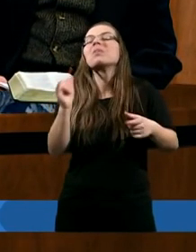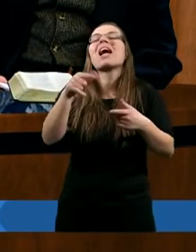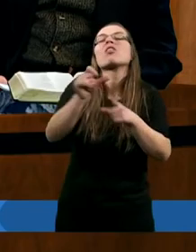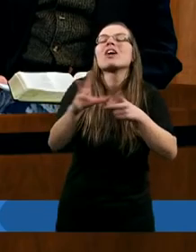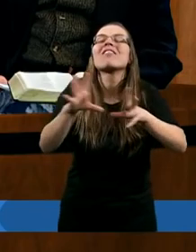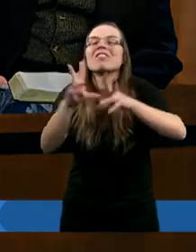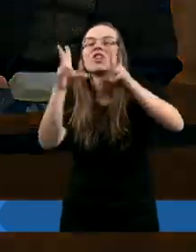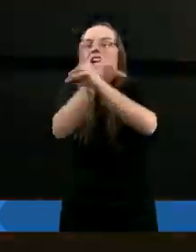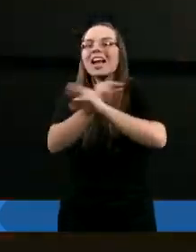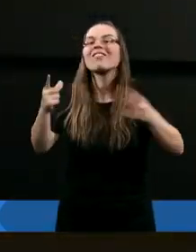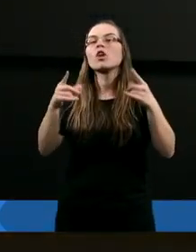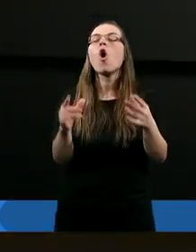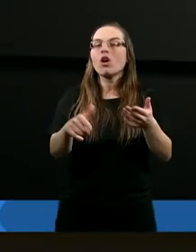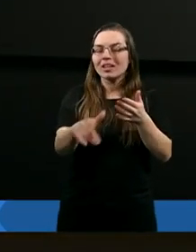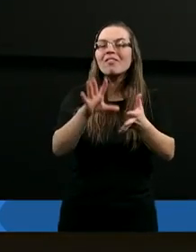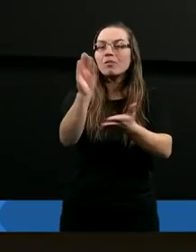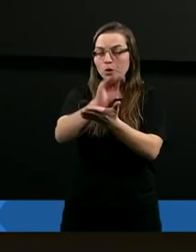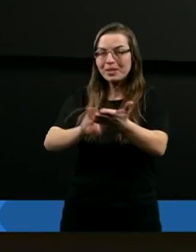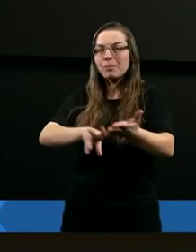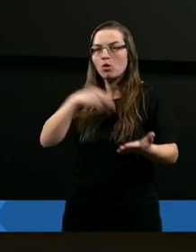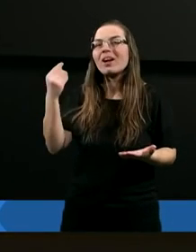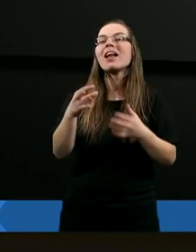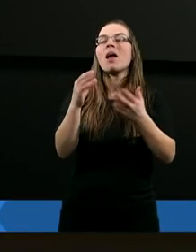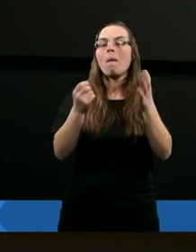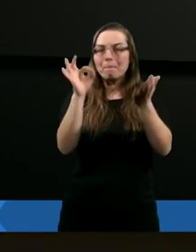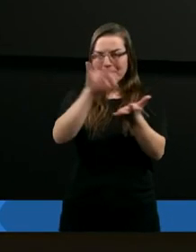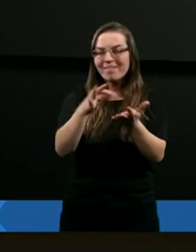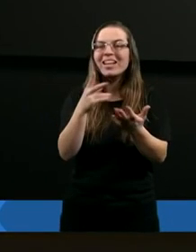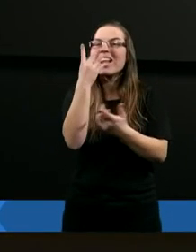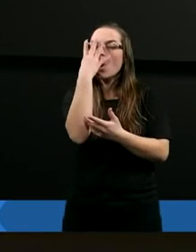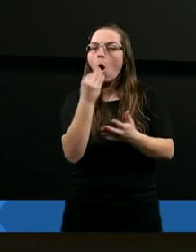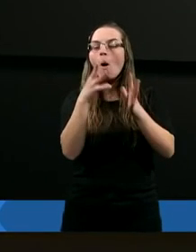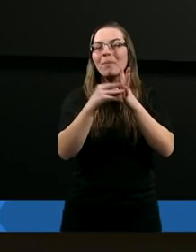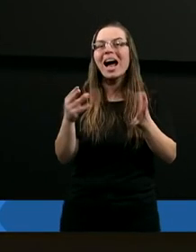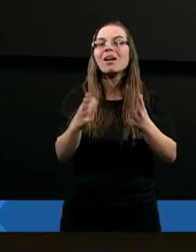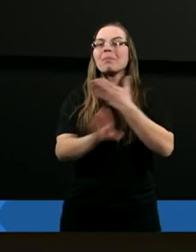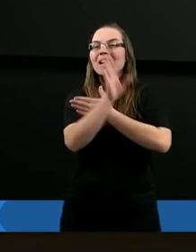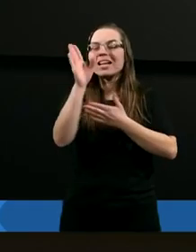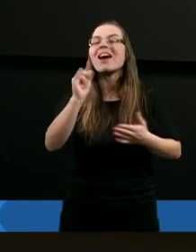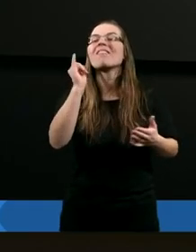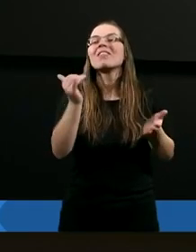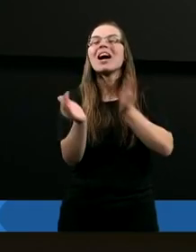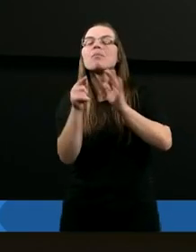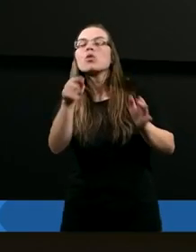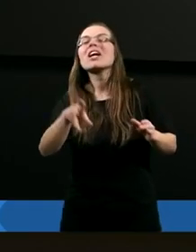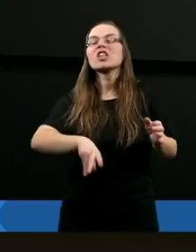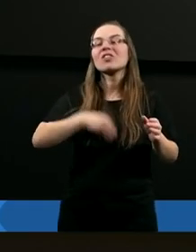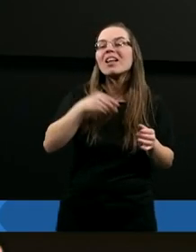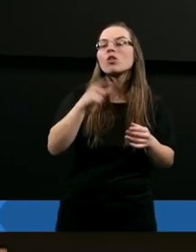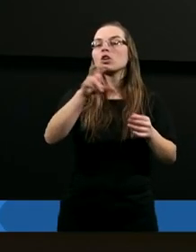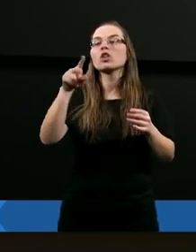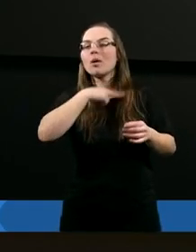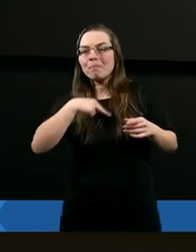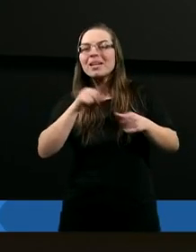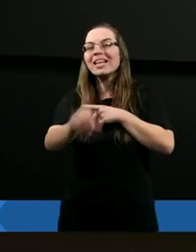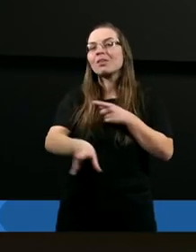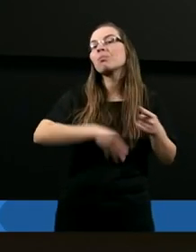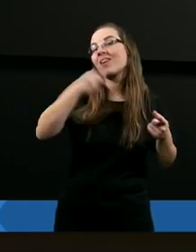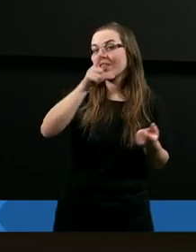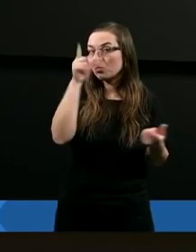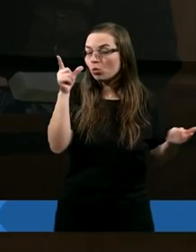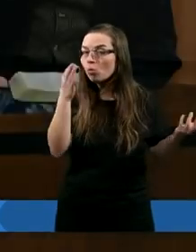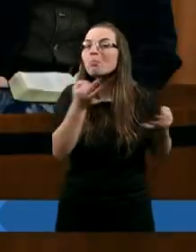rzeczywistości? Czy Pismo Święte przedstawia nam pewien obraz świętości? Jakich osób to dotyczy? Czy my jesteśmy świętymi